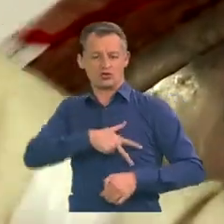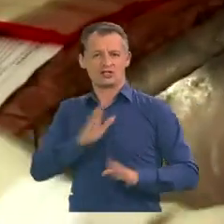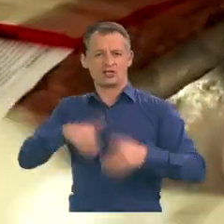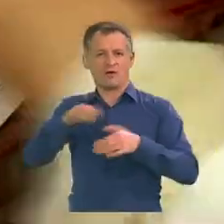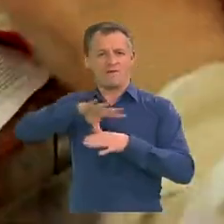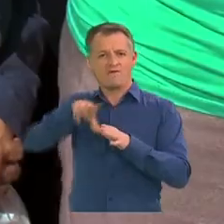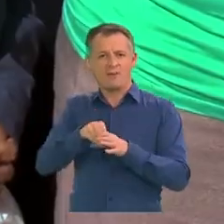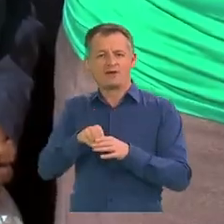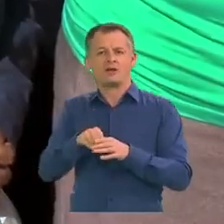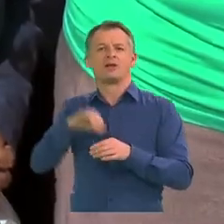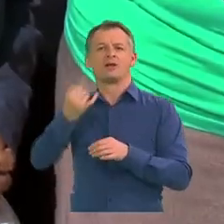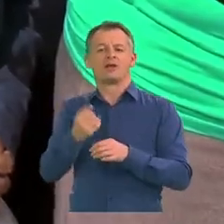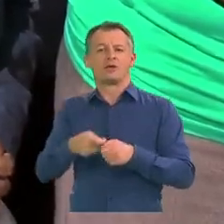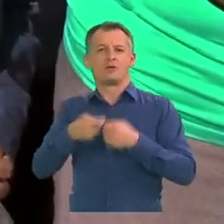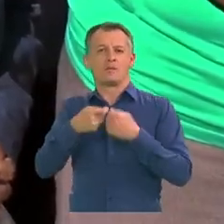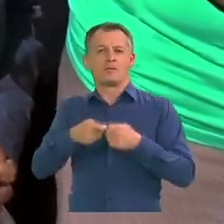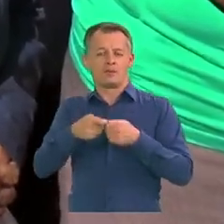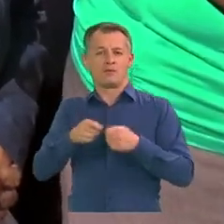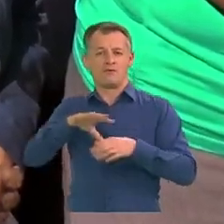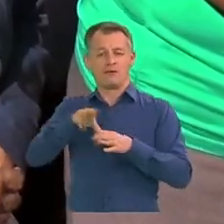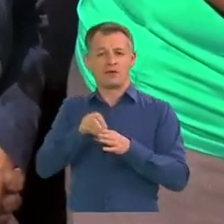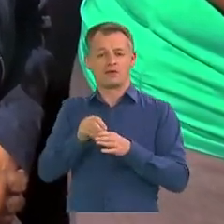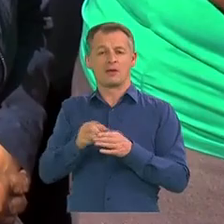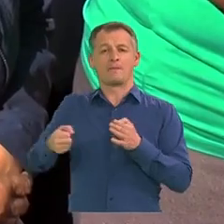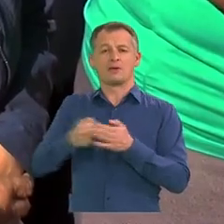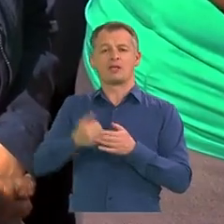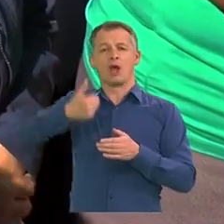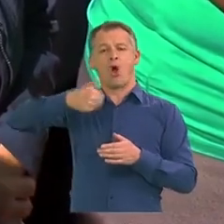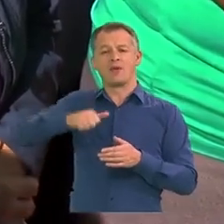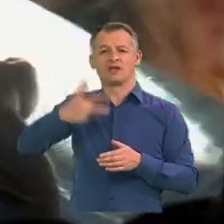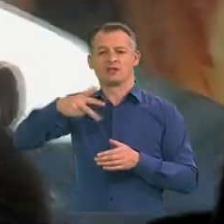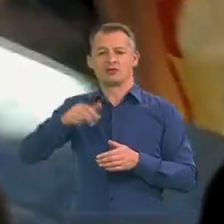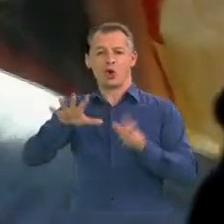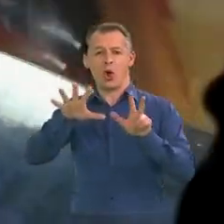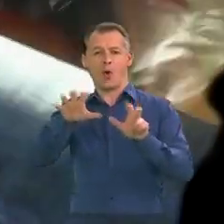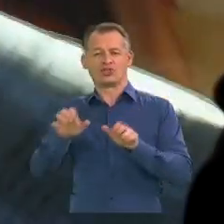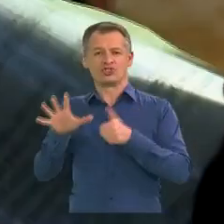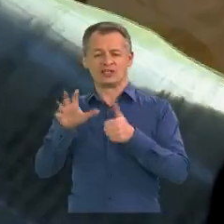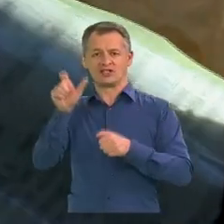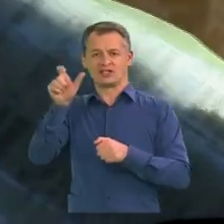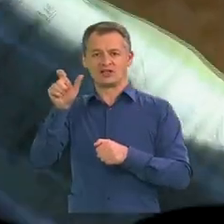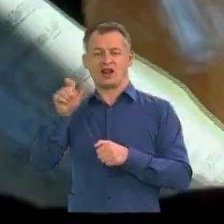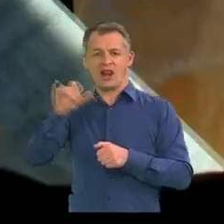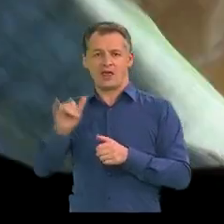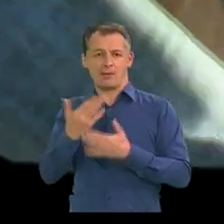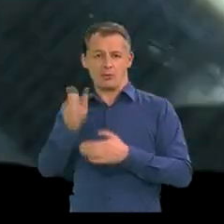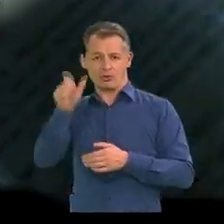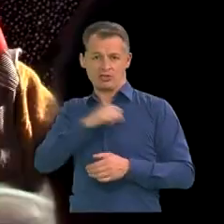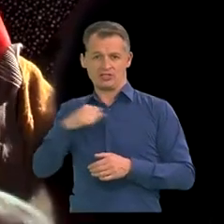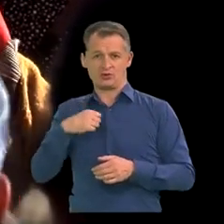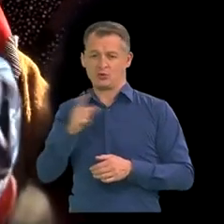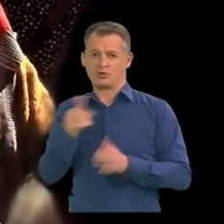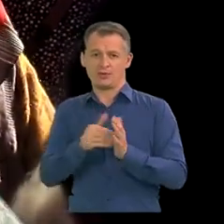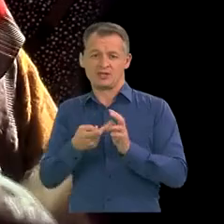familiilor cu venit lunar pe membru de familie de până la 1386 de lei. În cazul persoanelor singure, venitul nu trebuie să